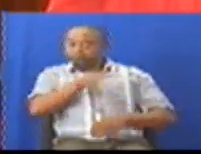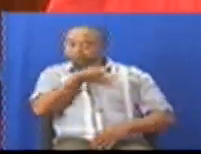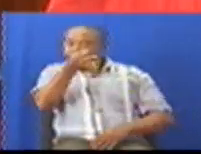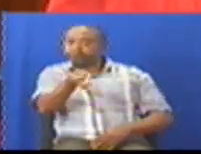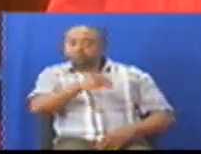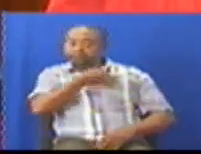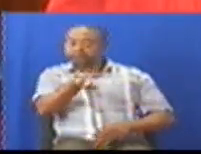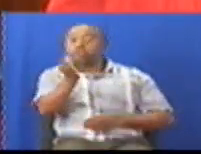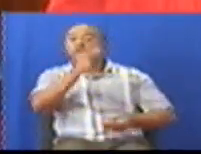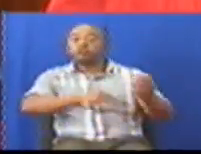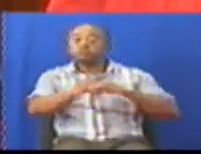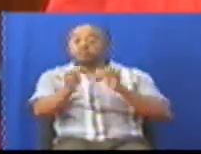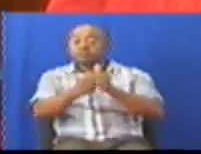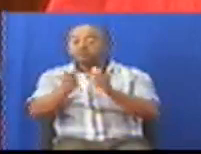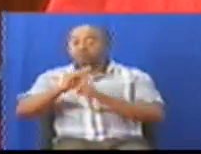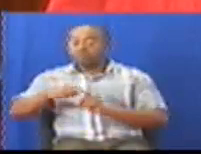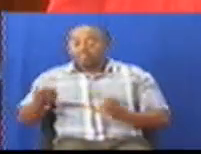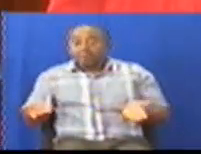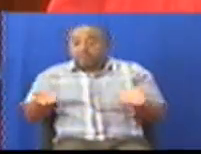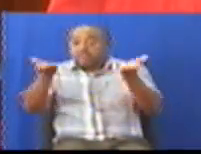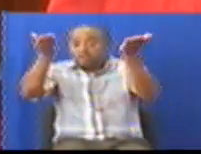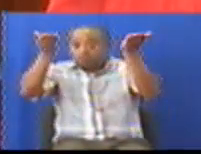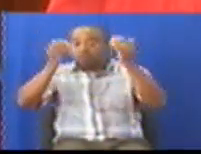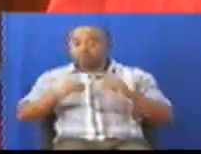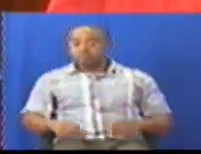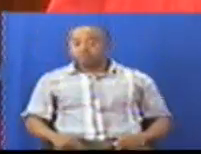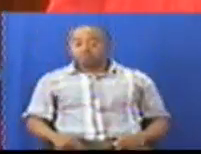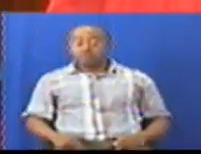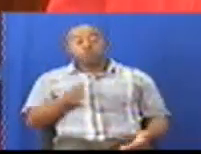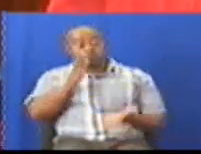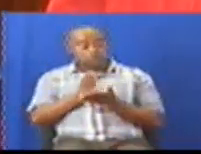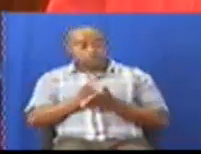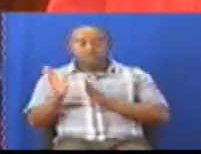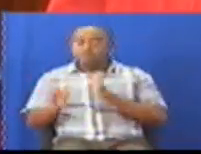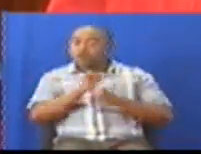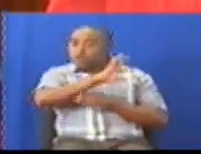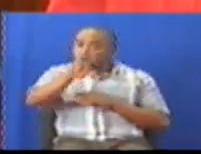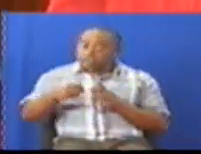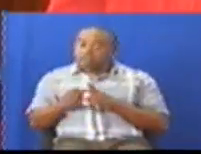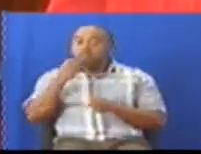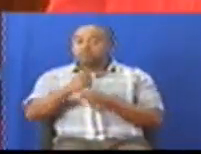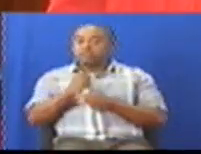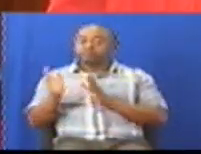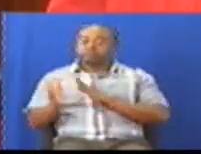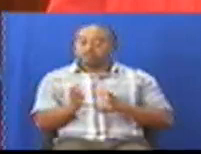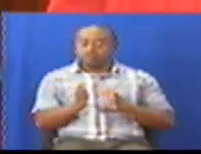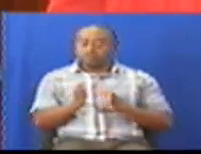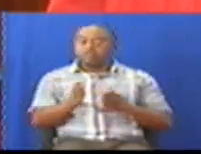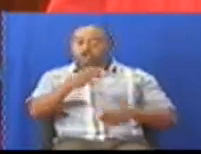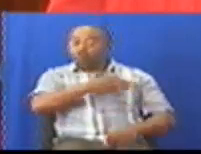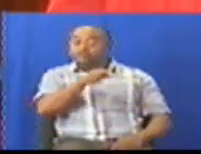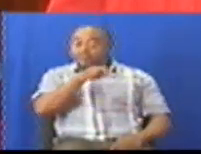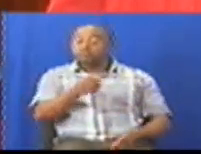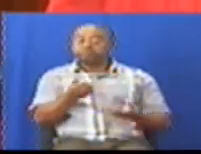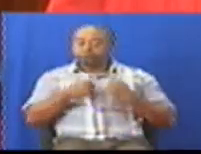kuchangia masuala mbalimbali ya maendeleo ili kuhakikisha kwamba mipango yote na kazi zote zilizopangwa na wizara hii kuweza kutekelezeka